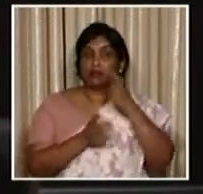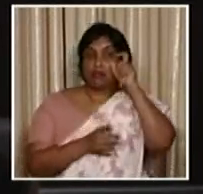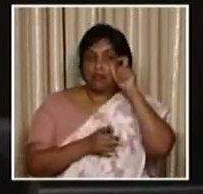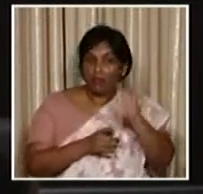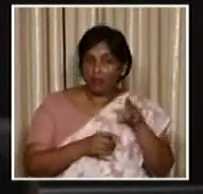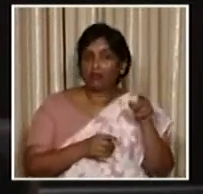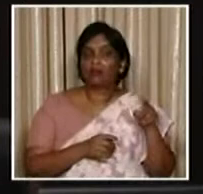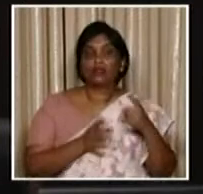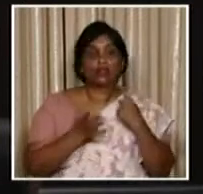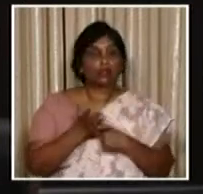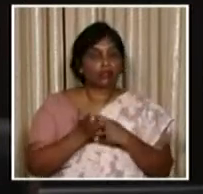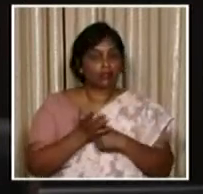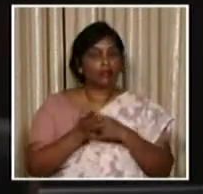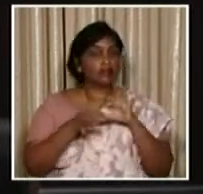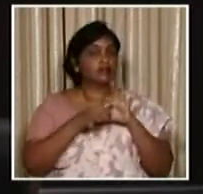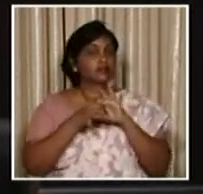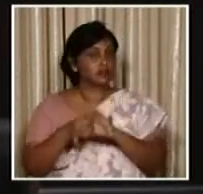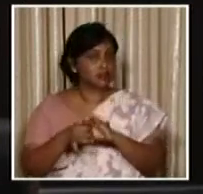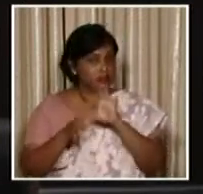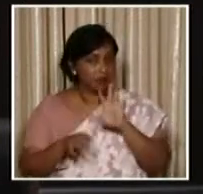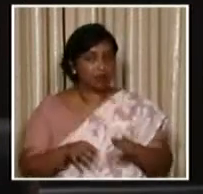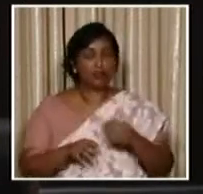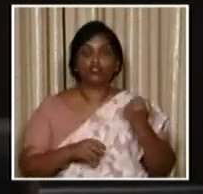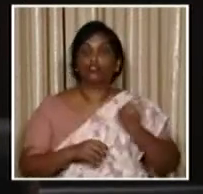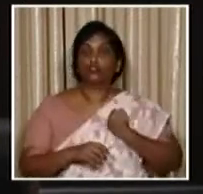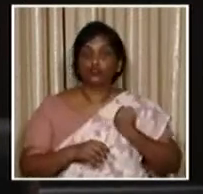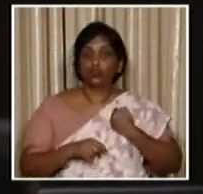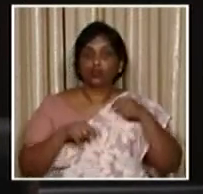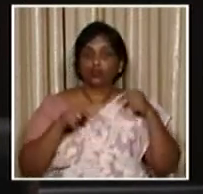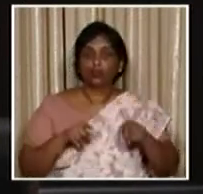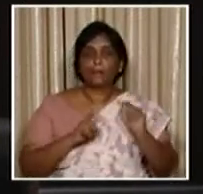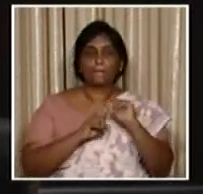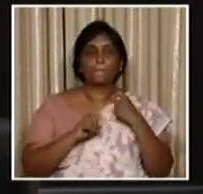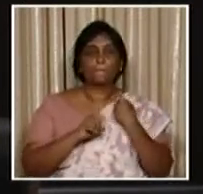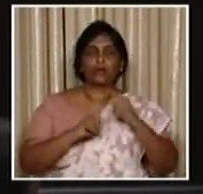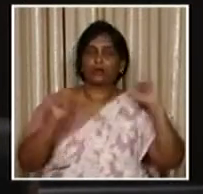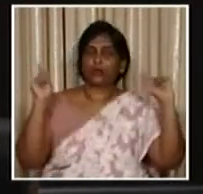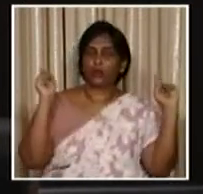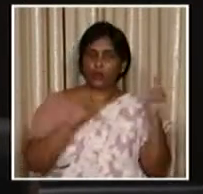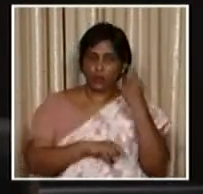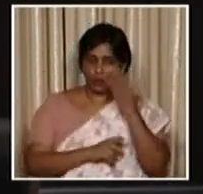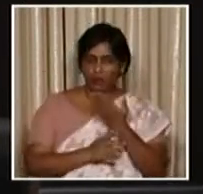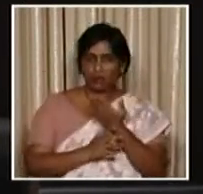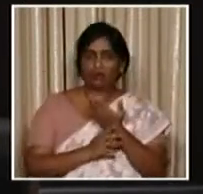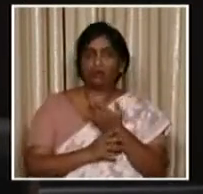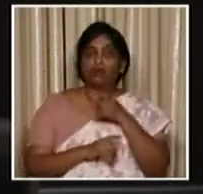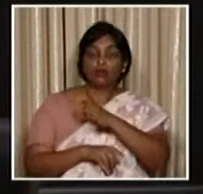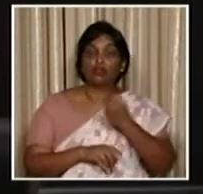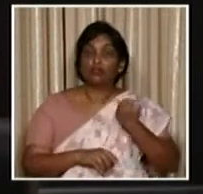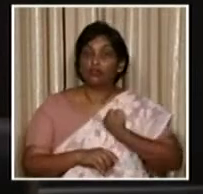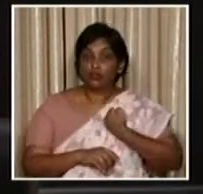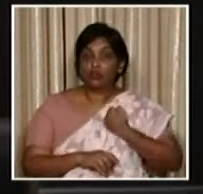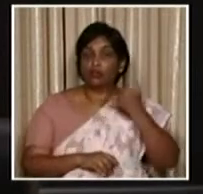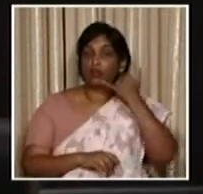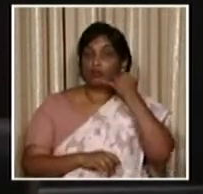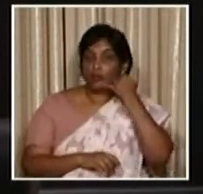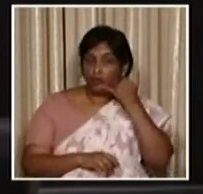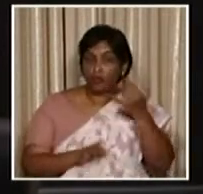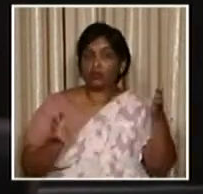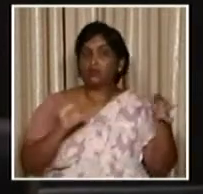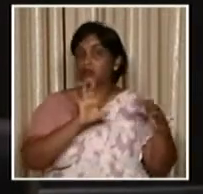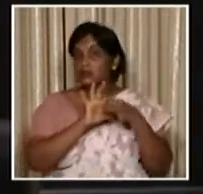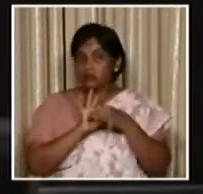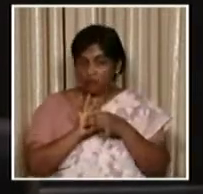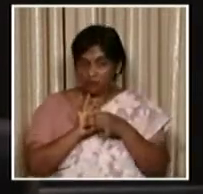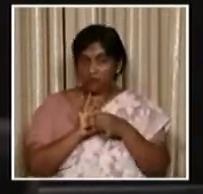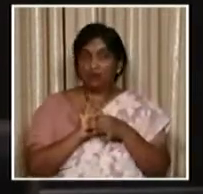බලාගත්තු රිල්වාන්ව සම්බන්ධ කරපු වෛද්‍යවරයා මේ වෙද්දි පකිස්තානයේට පැනලා ගිහිල්ලා ඉන්නවා ඒ වෛද්‍යවරයාගේ දුරකථනයත් එක්ක සම්බන්ධ